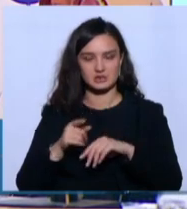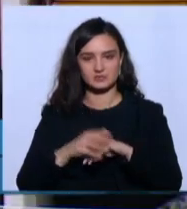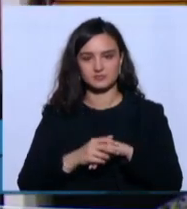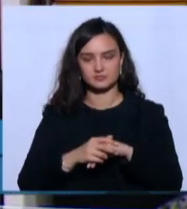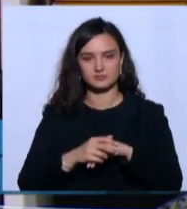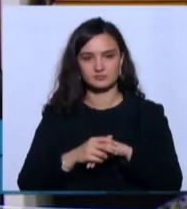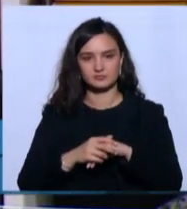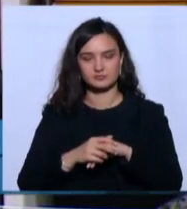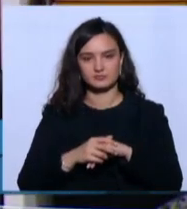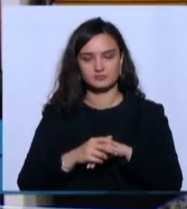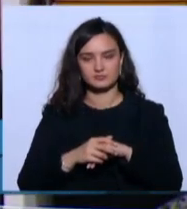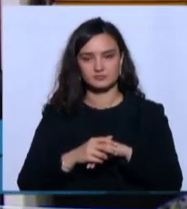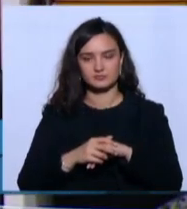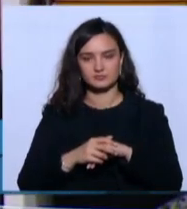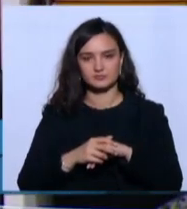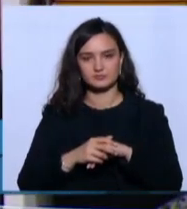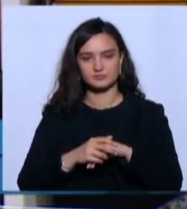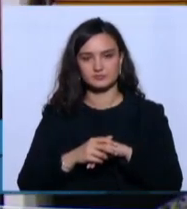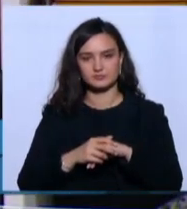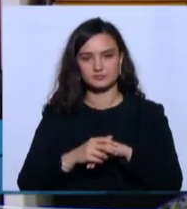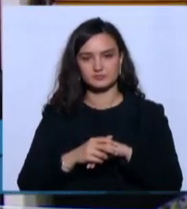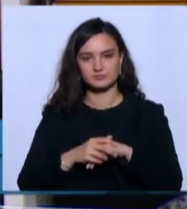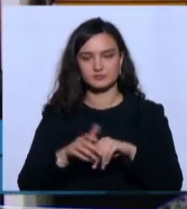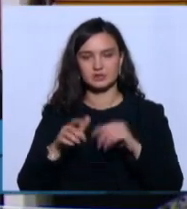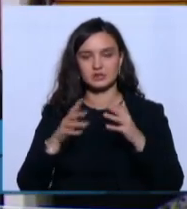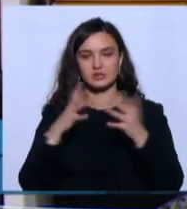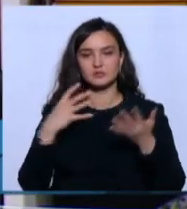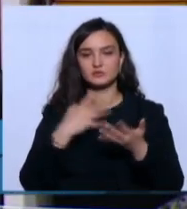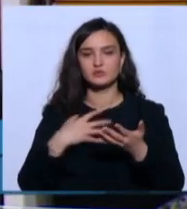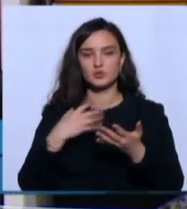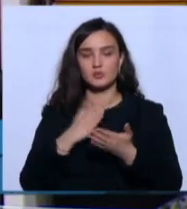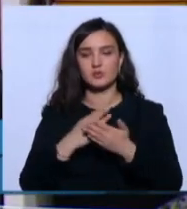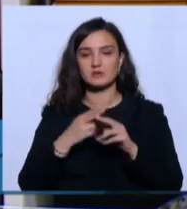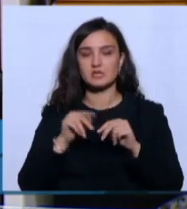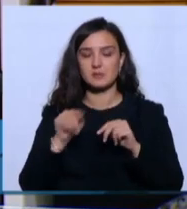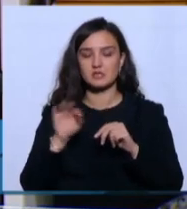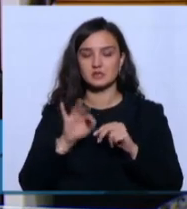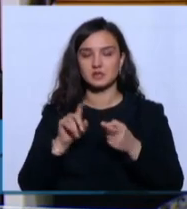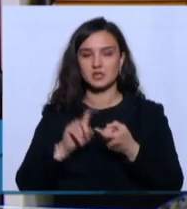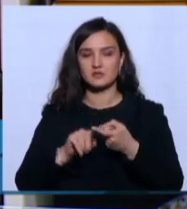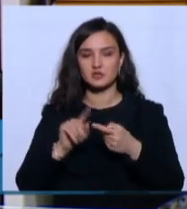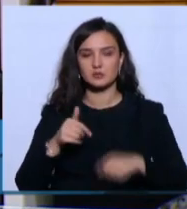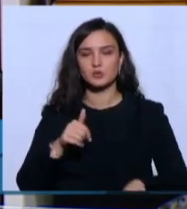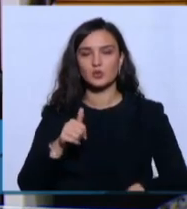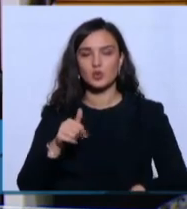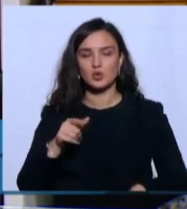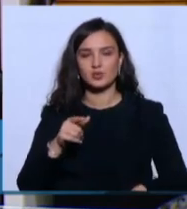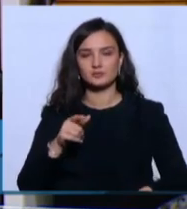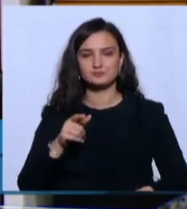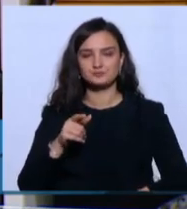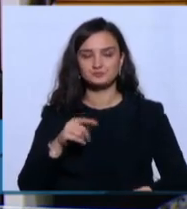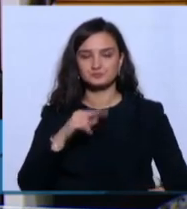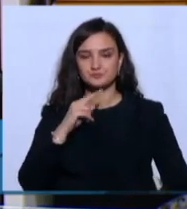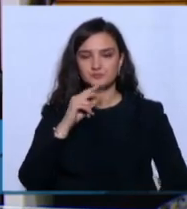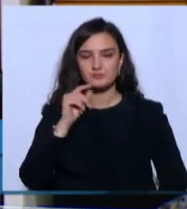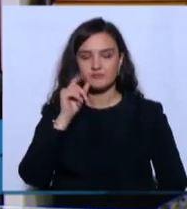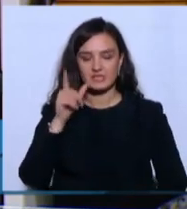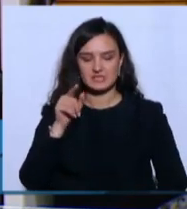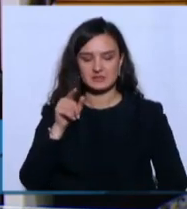დიახ, სხვათაშორის აი ძალიან დიდი მნიშვნელობა აქვს იმას ამასთან დაკავშირებით, როგორი